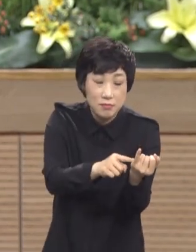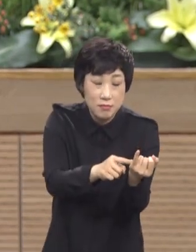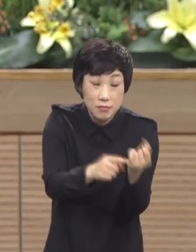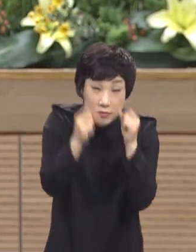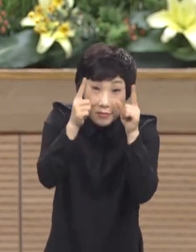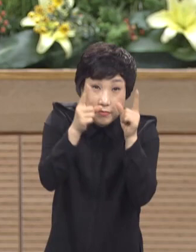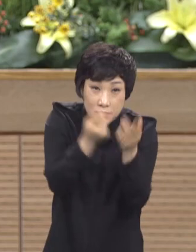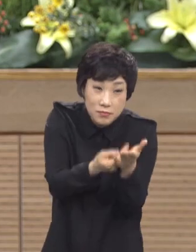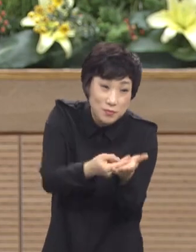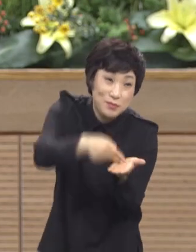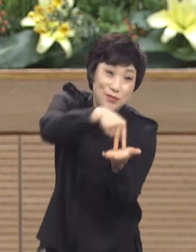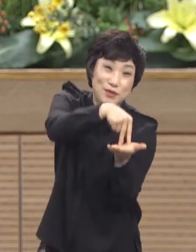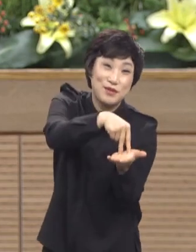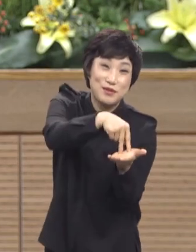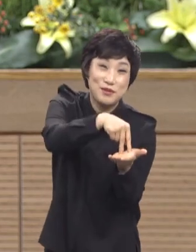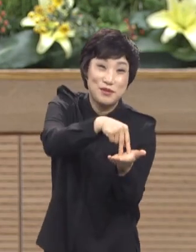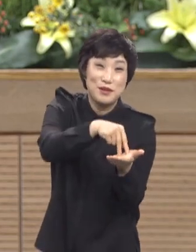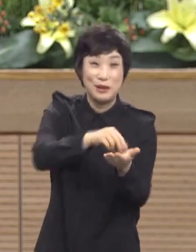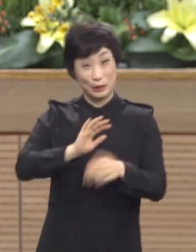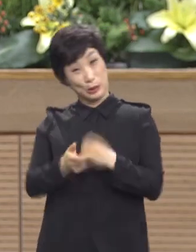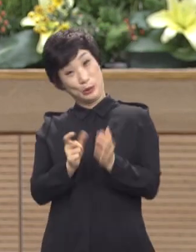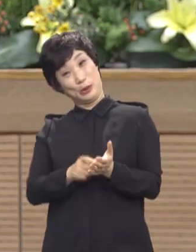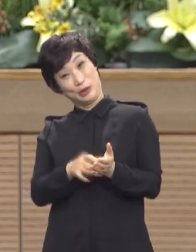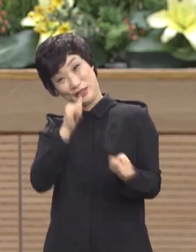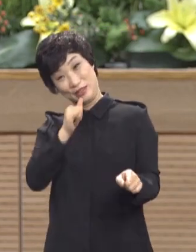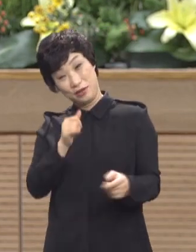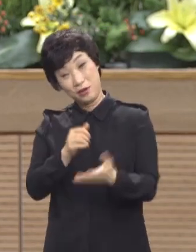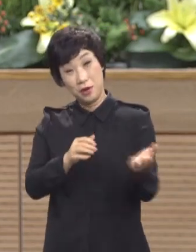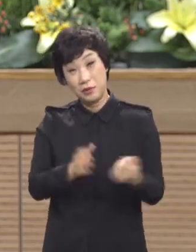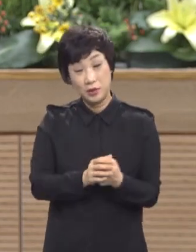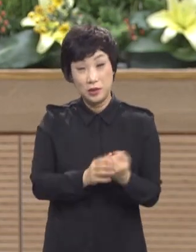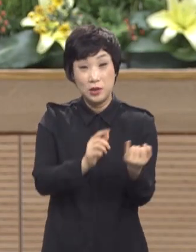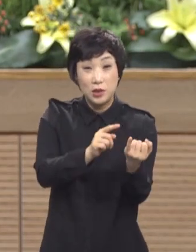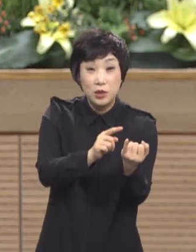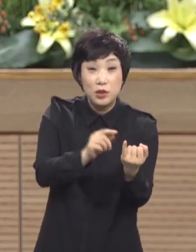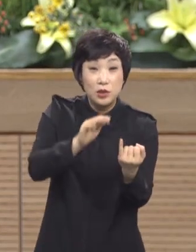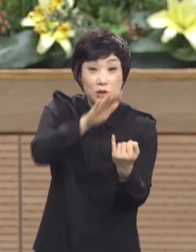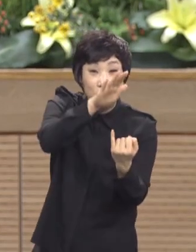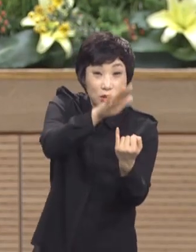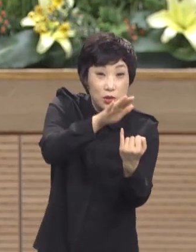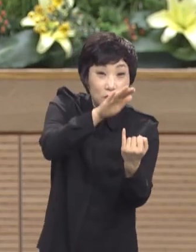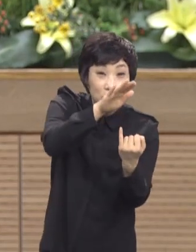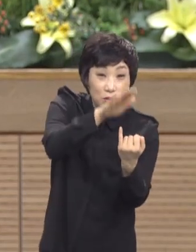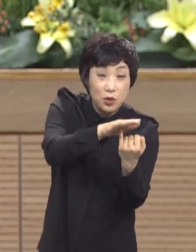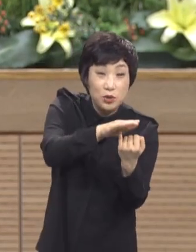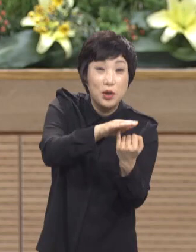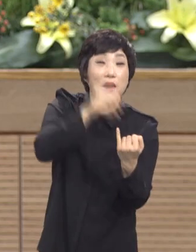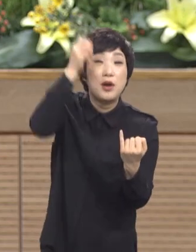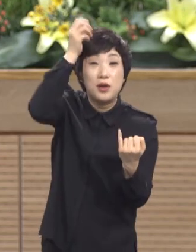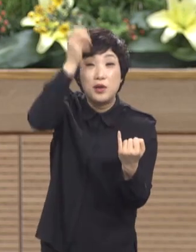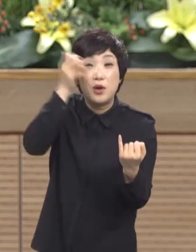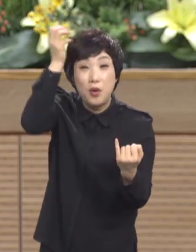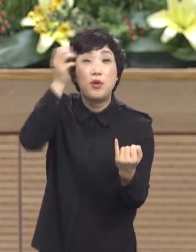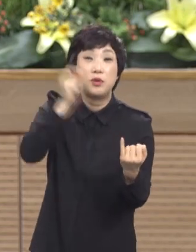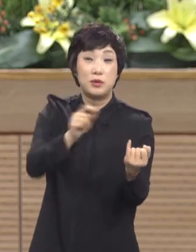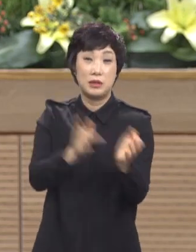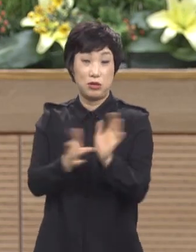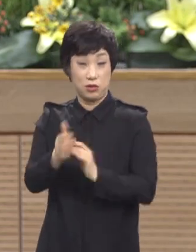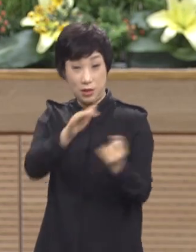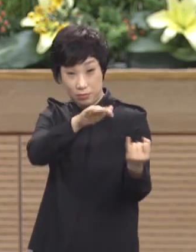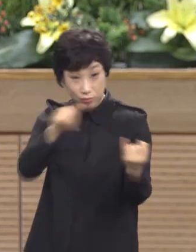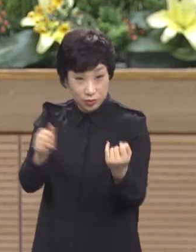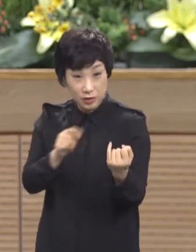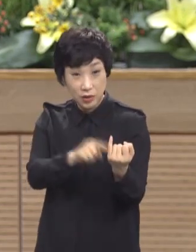일어납니다. 여기 뭐라고 기록됐느냐? 소녀의 영혼이 예수님의 부르니 와서 그 육체